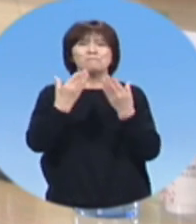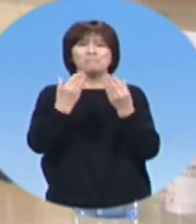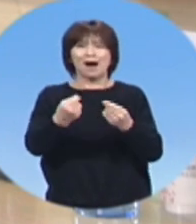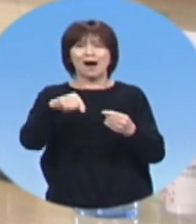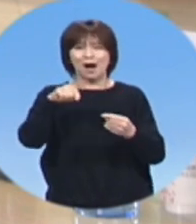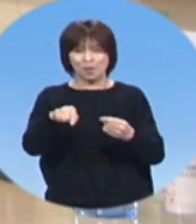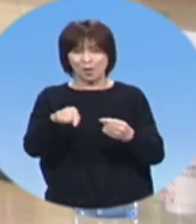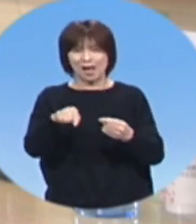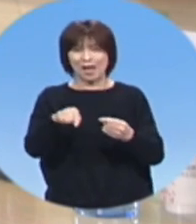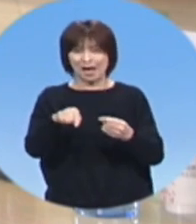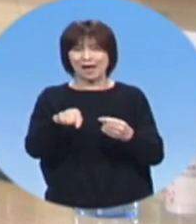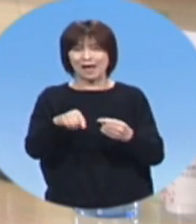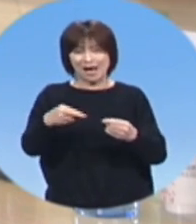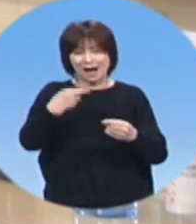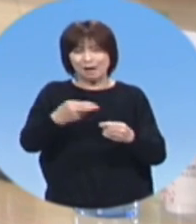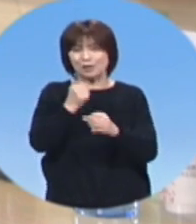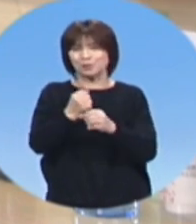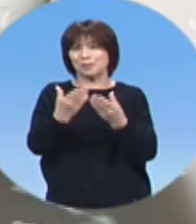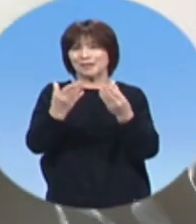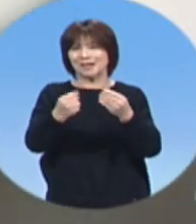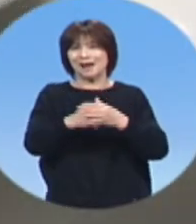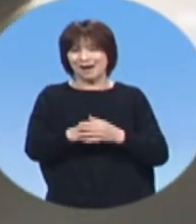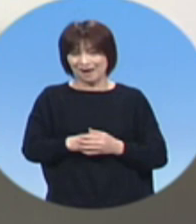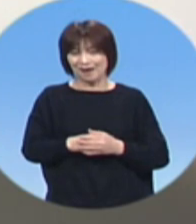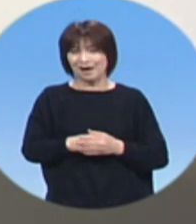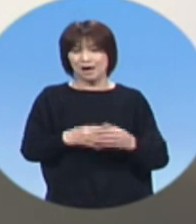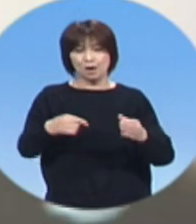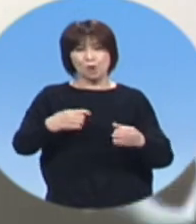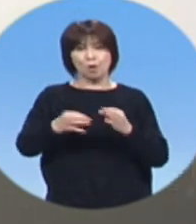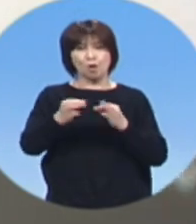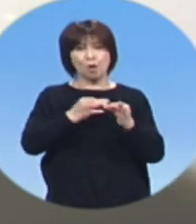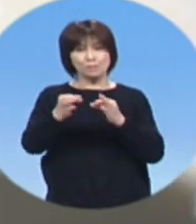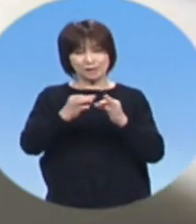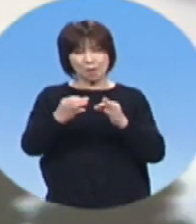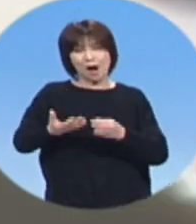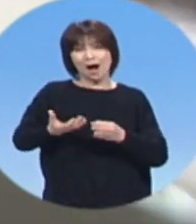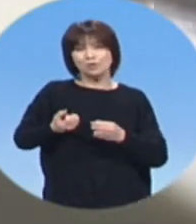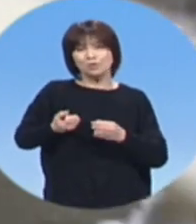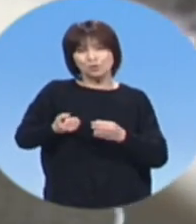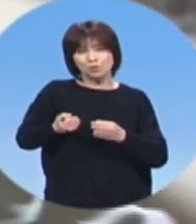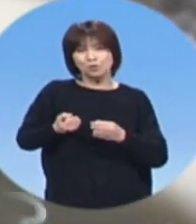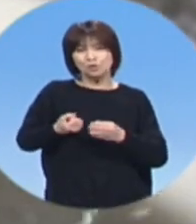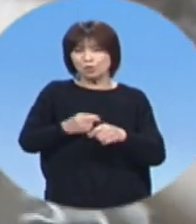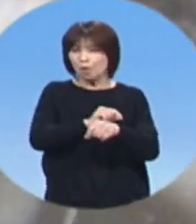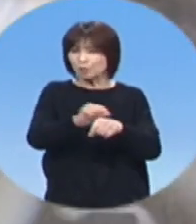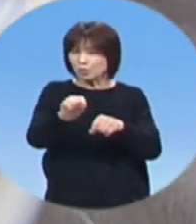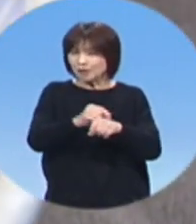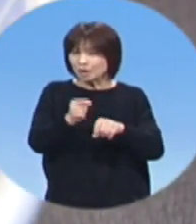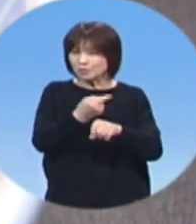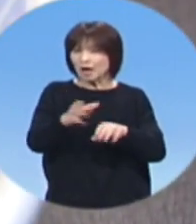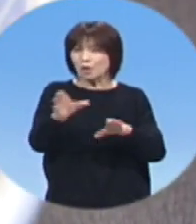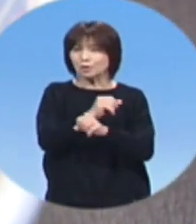のホワイトガウラーメンとなっております。当店では牛乳の独特の癖を